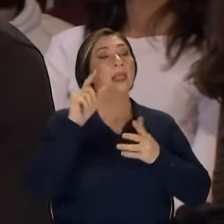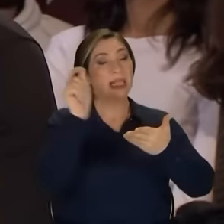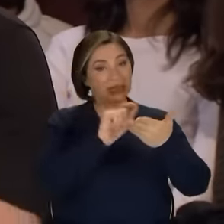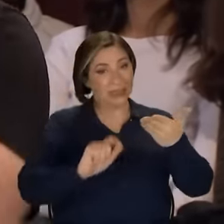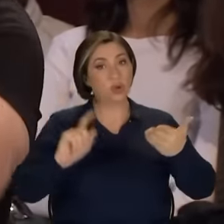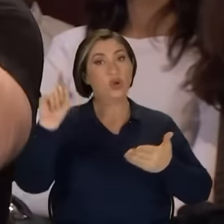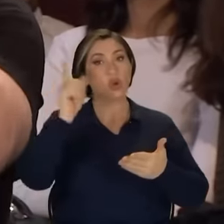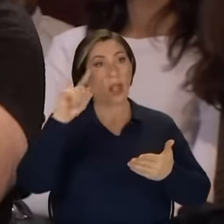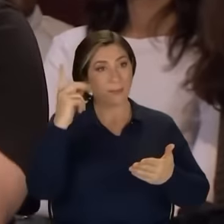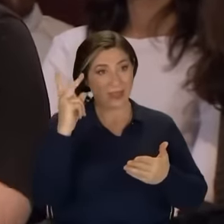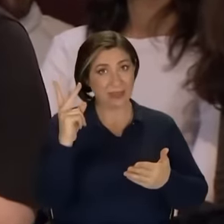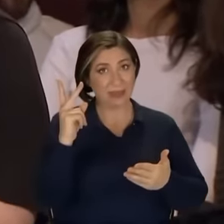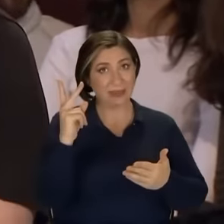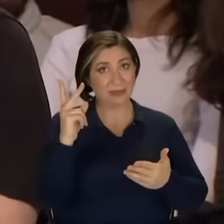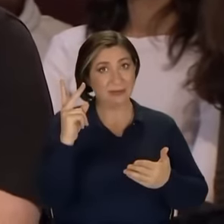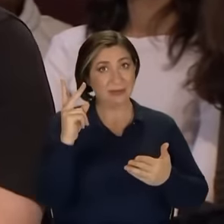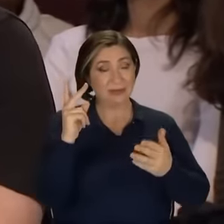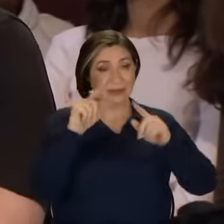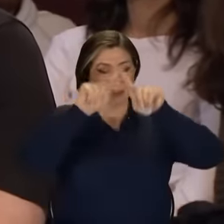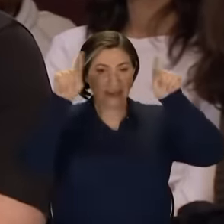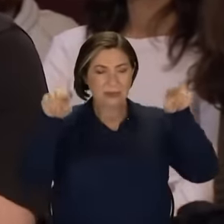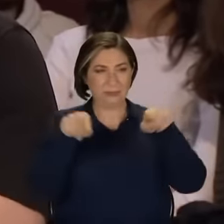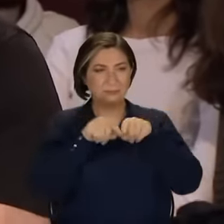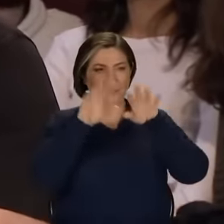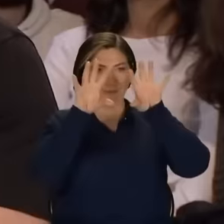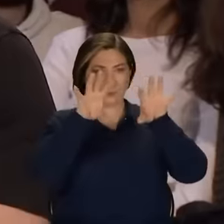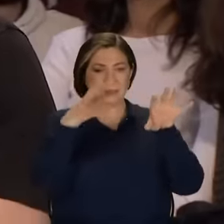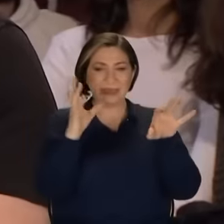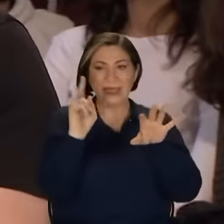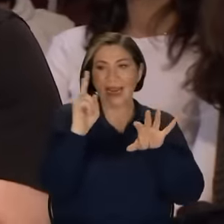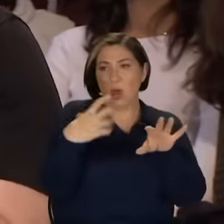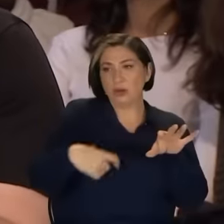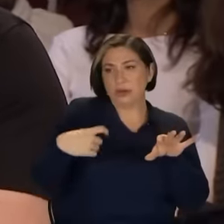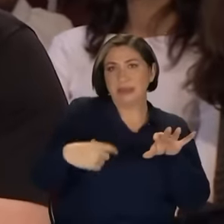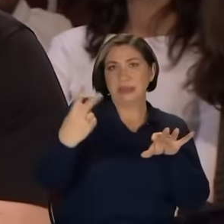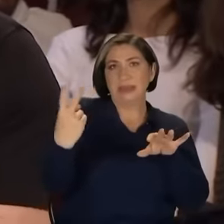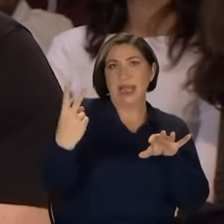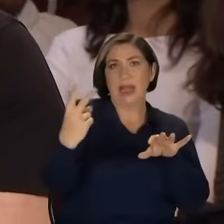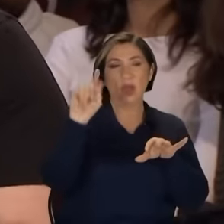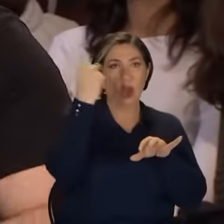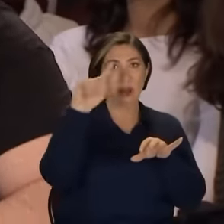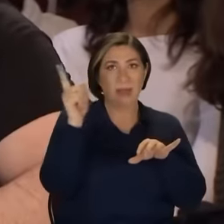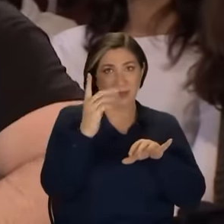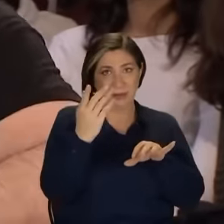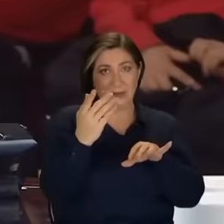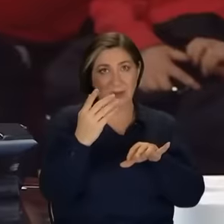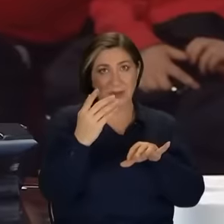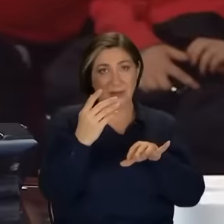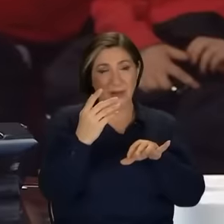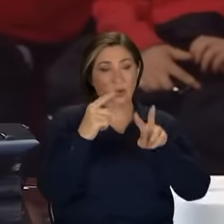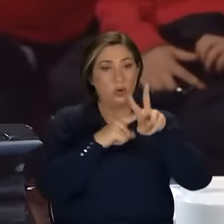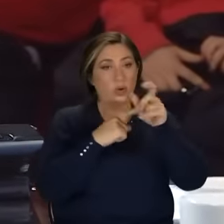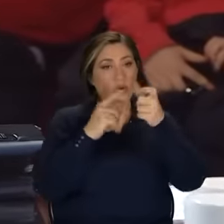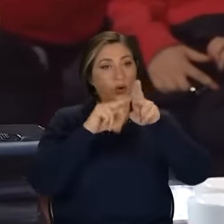yazarı ve yönetmeninin yani çerçevesini kurduğu nevi şahsına münhasır bir yönetmen ya...